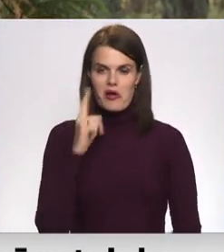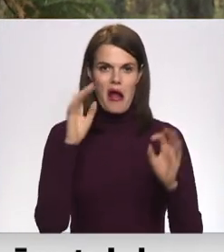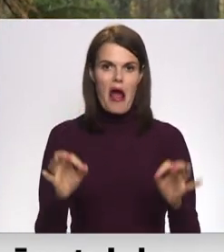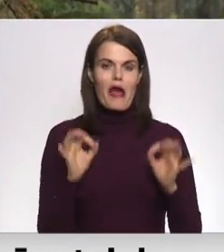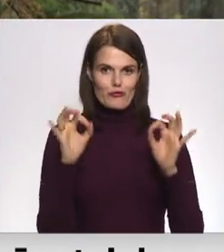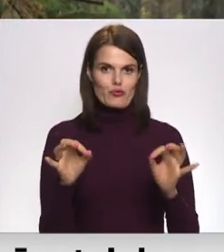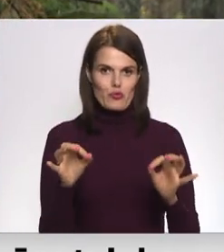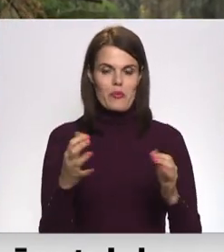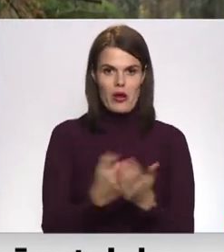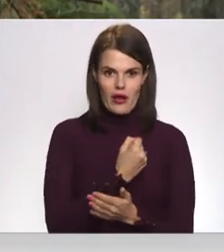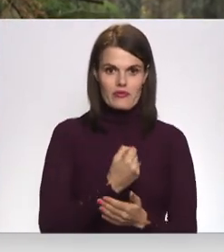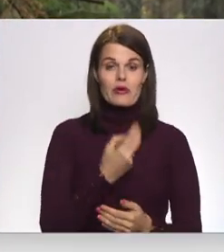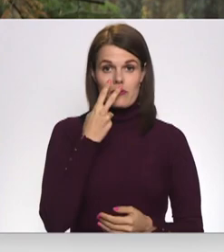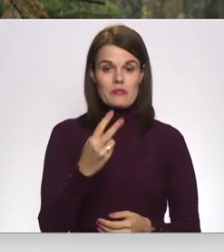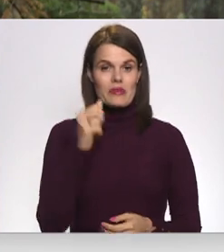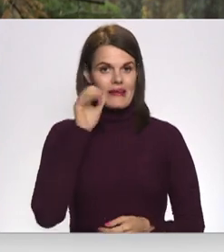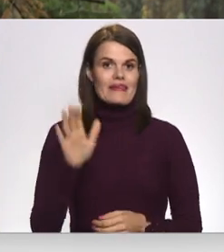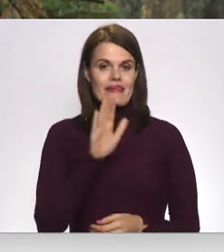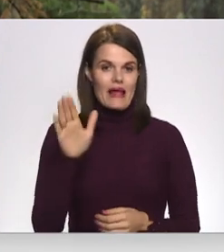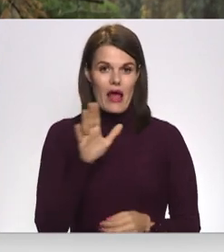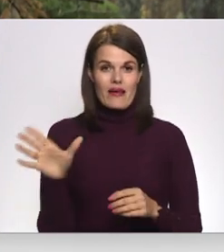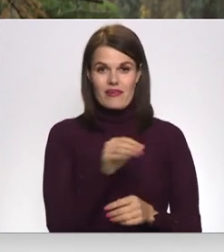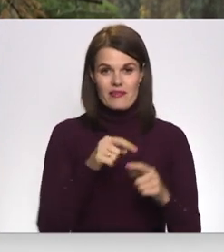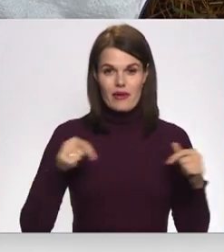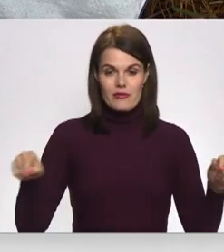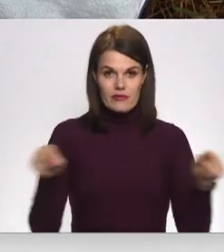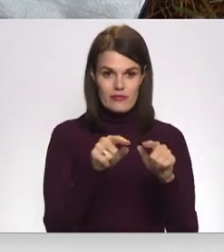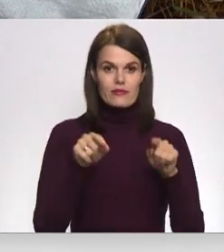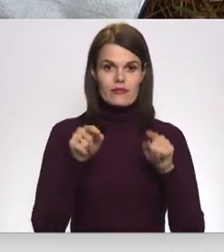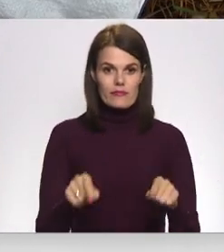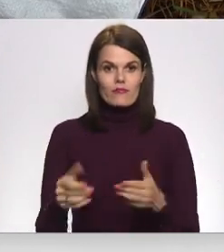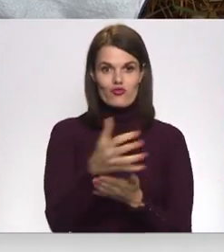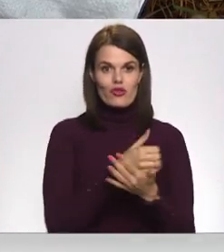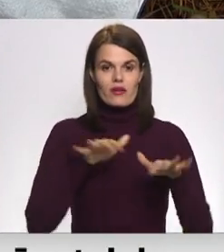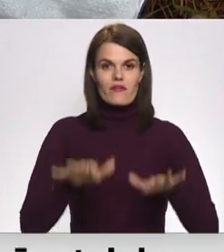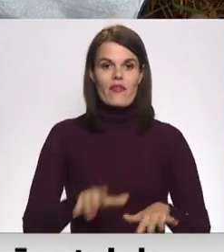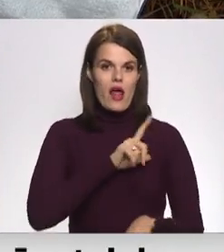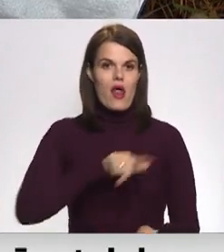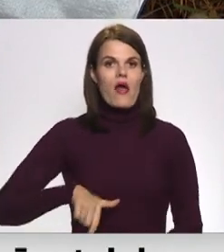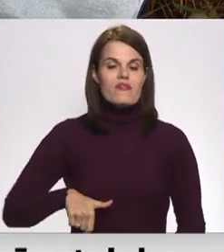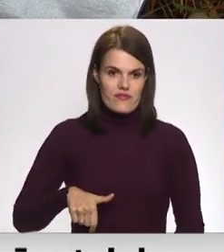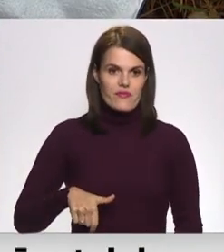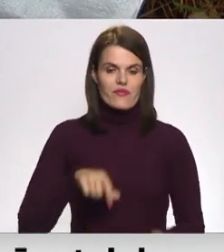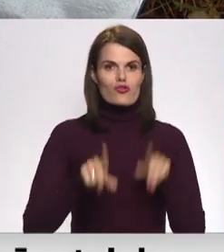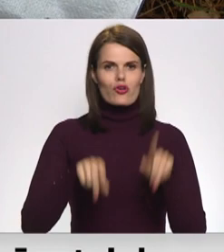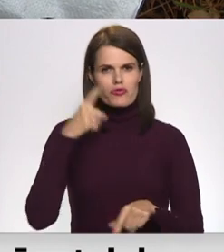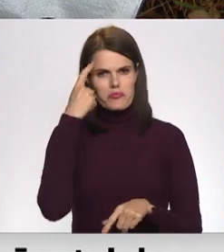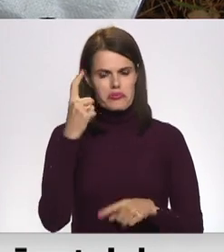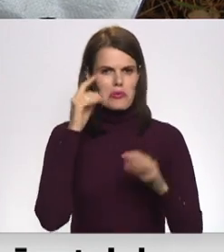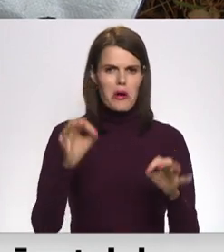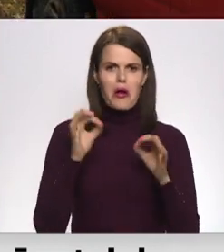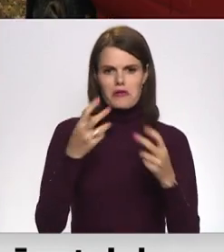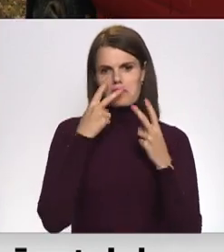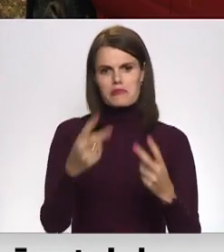ko mēs sastopamies tieši ikdienā. Viss šis arsenāls ir salasīts šeit Latvijā. Dažkārt ziņotājiem aizdomīgi šķituši